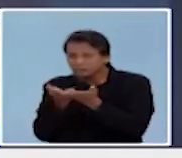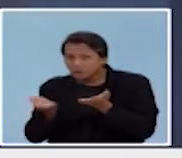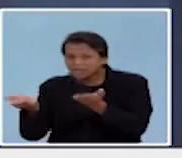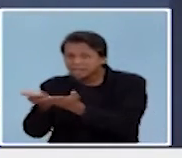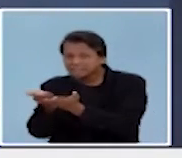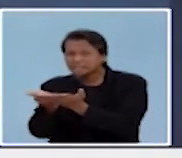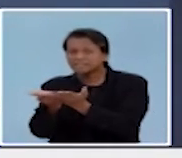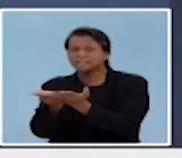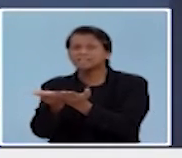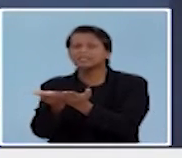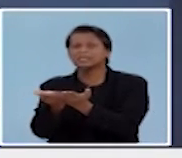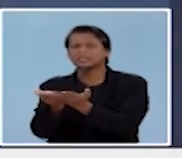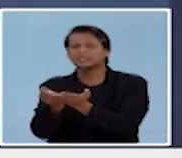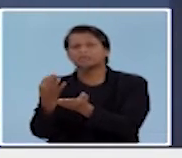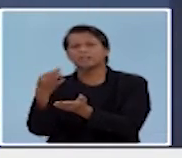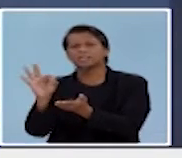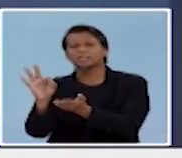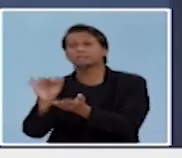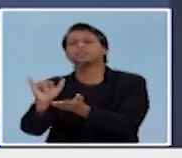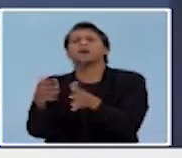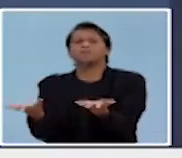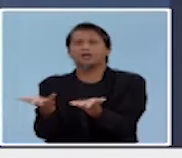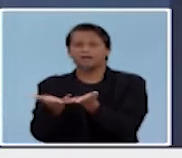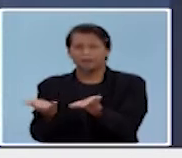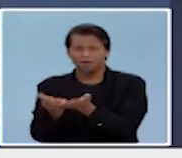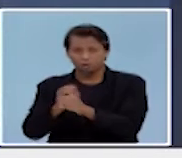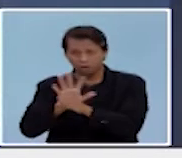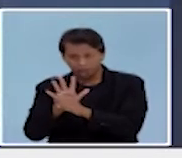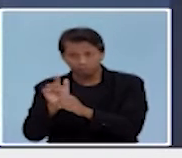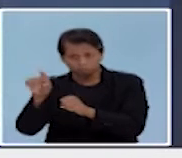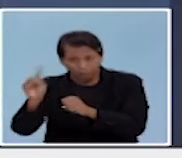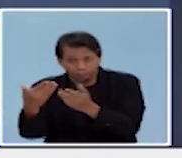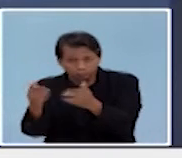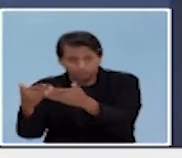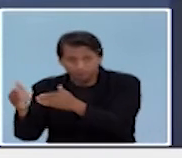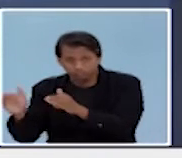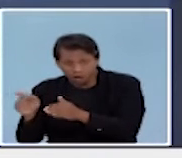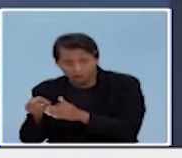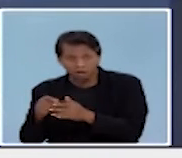saat ini di Perancis Apakah betul sudah dilonggarkan kembali disana Mas Rizki